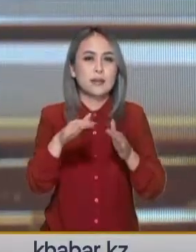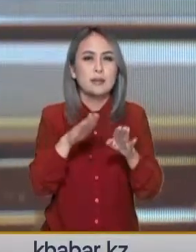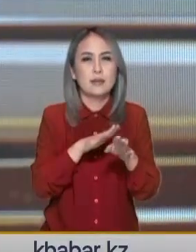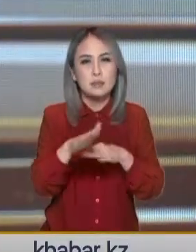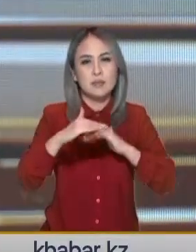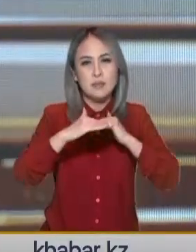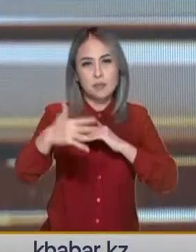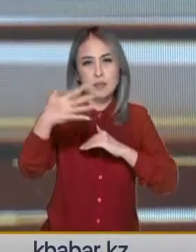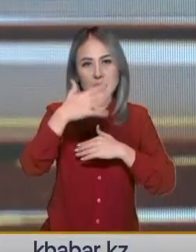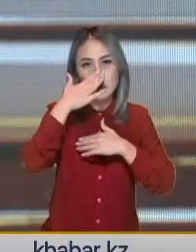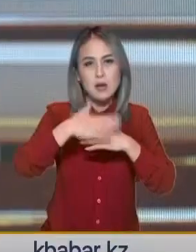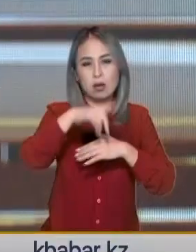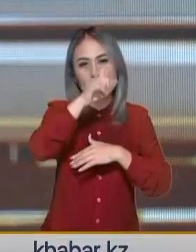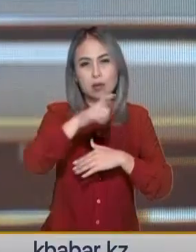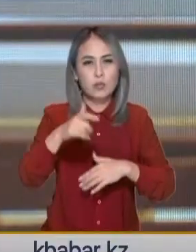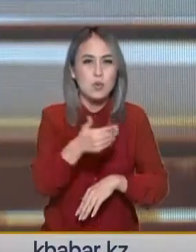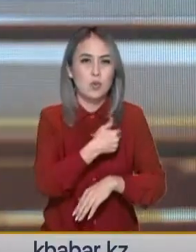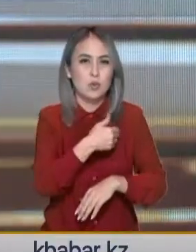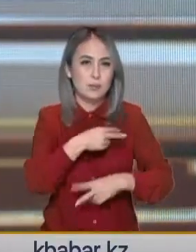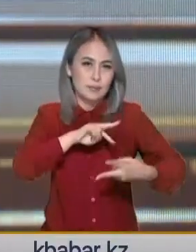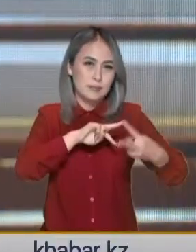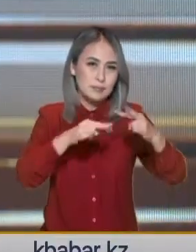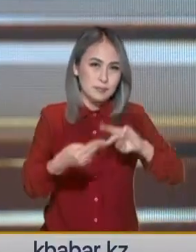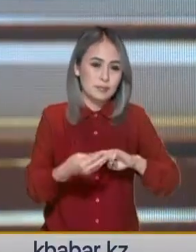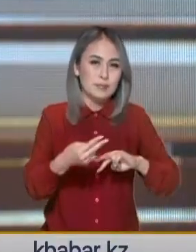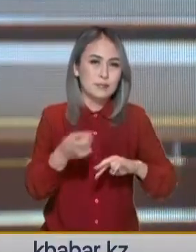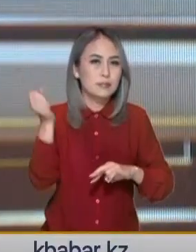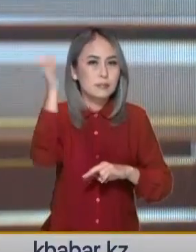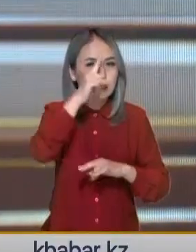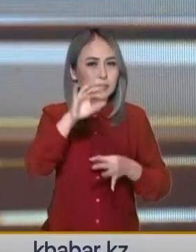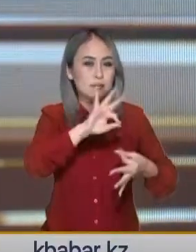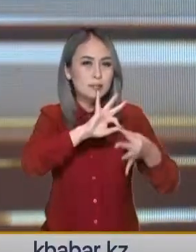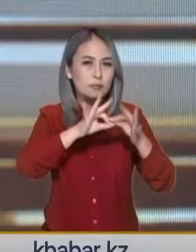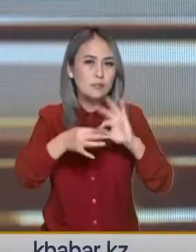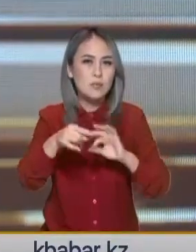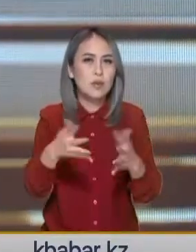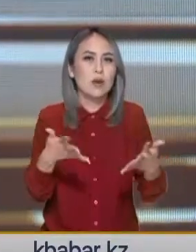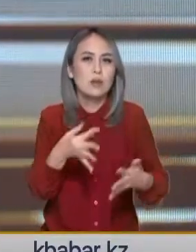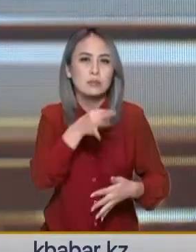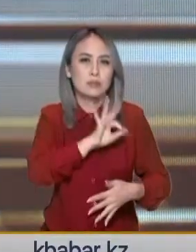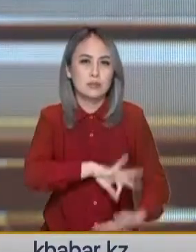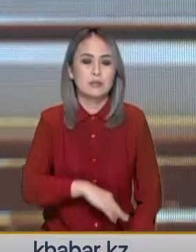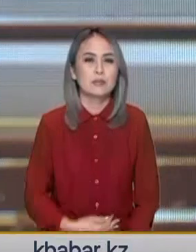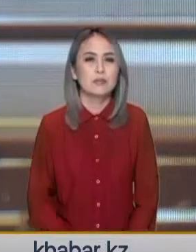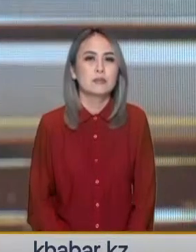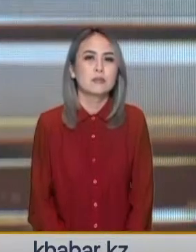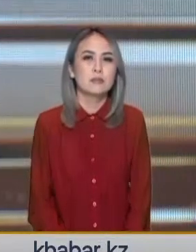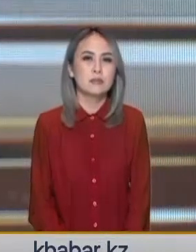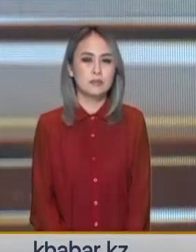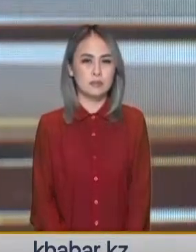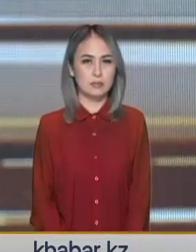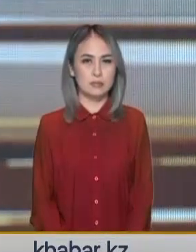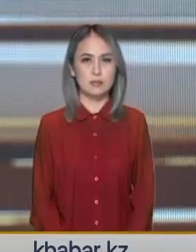қазір елімізде 5000 адам буын ауыстыруға мұқтаж. Мұндай операцияның артықшылығы қандай? Тілшіміз Қарлығаш